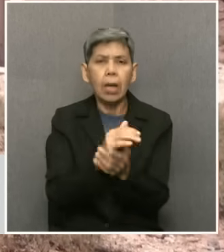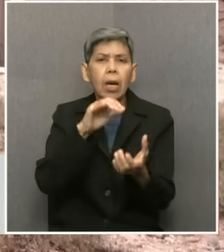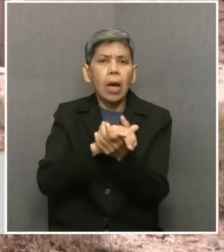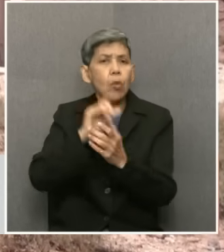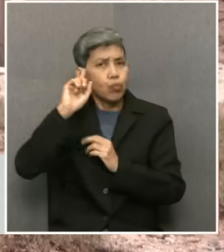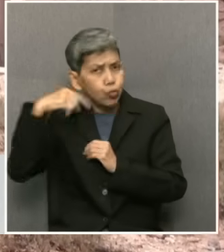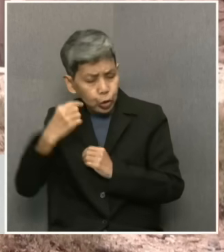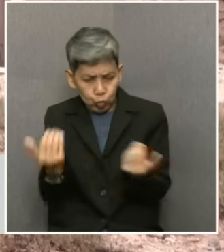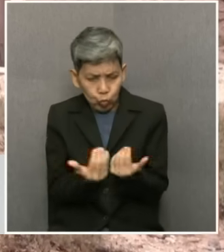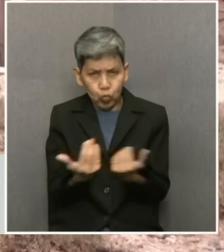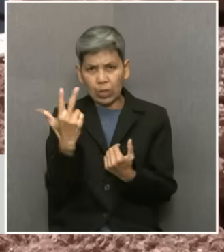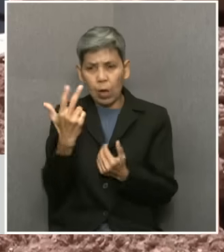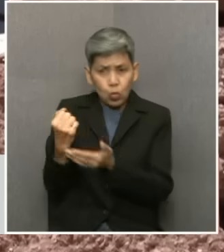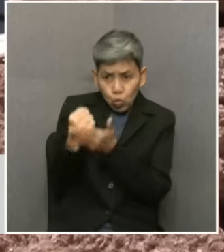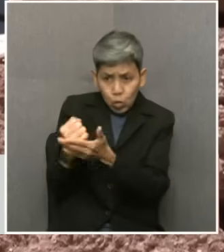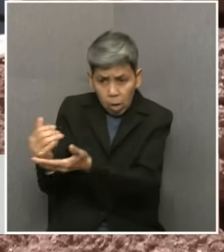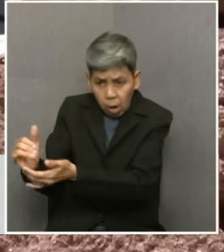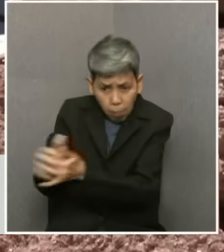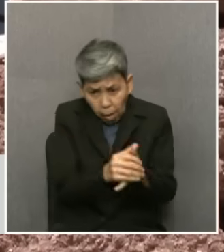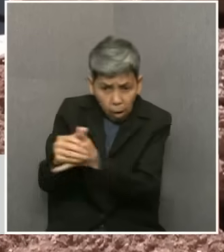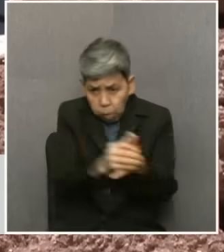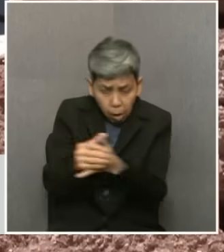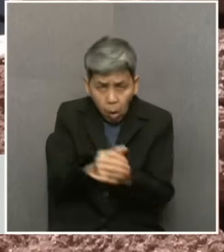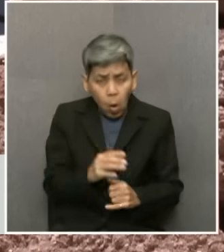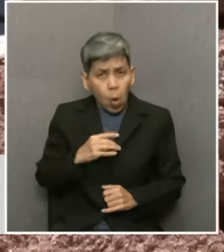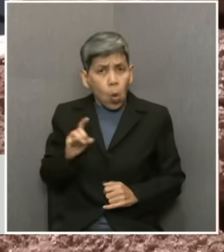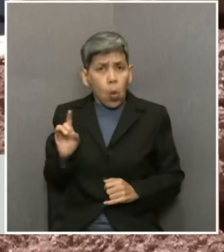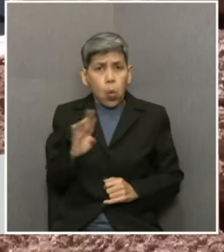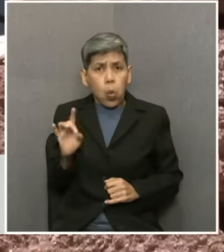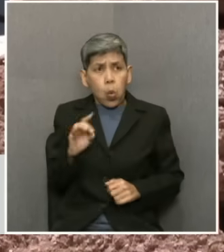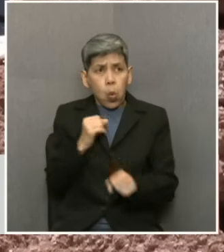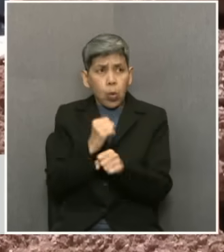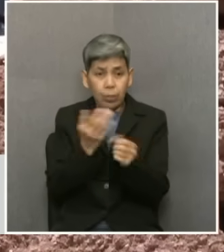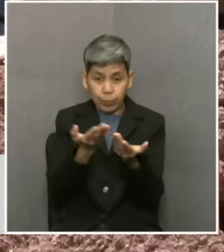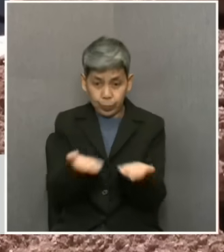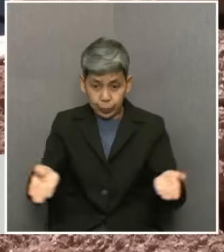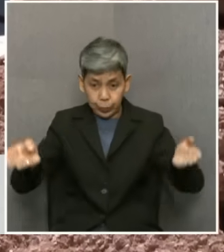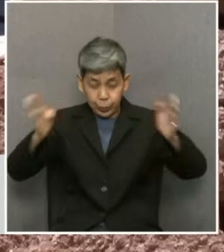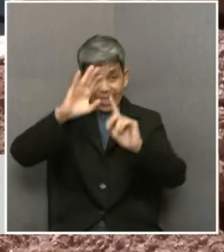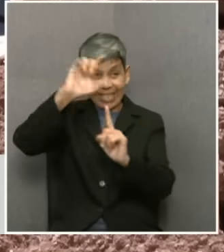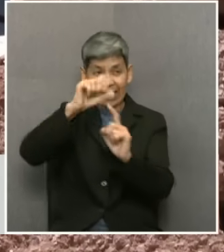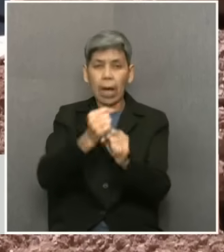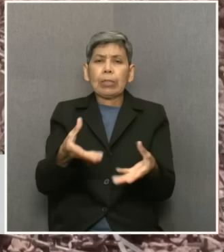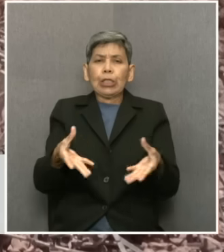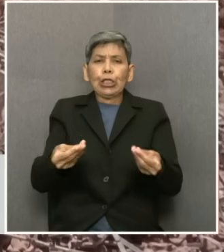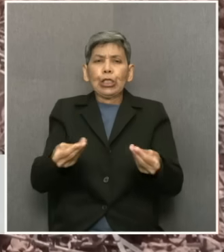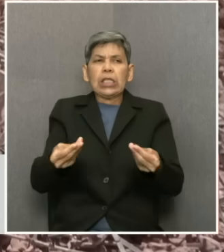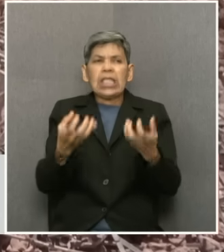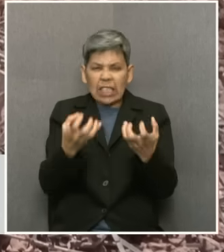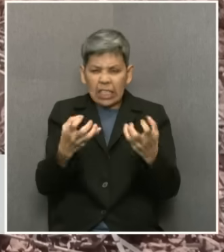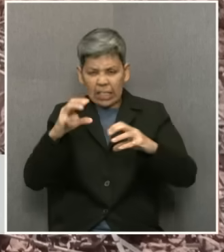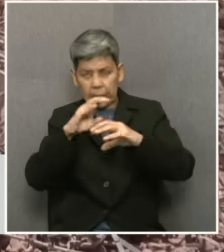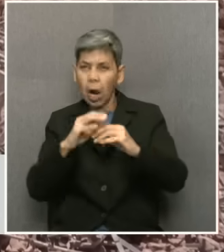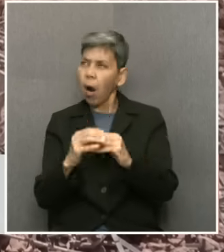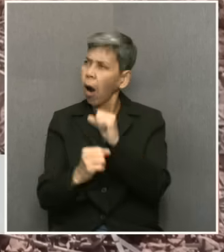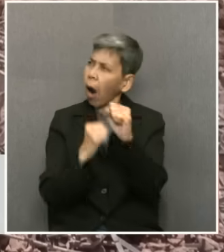าและลูก3คนออกมาจากการถูกทับใต้ซากได้มัสยิดแห่งนี้เนี่ยสร้างมาจากดินแล้วก็หินมีอายุ